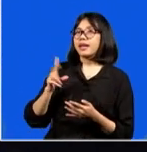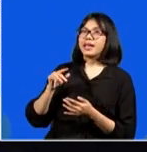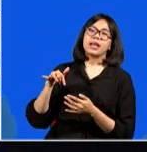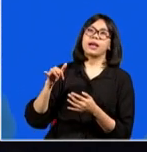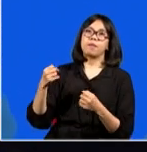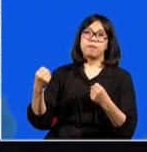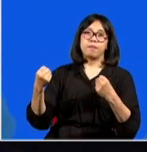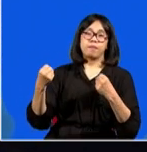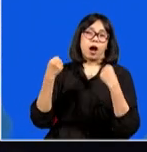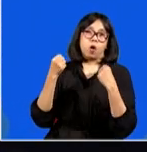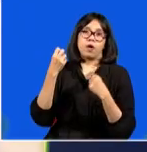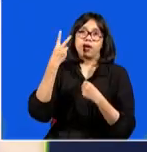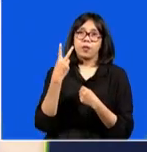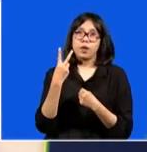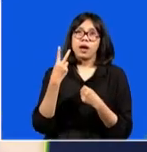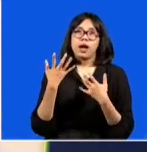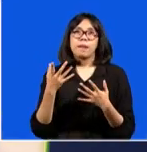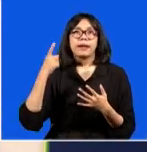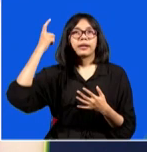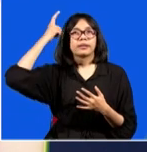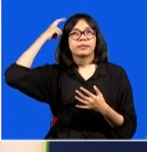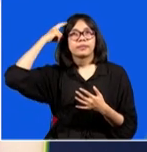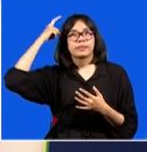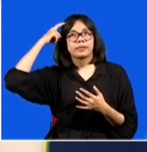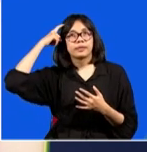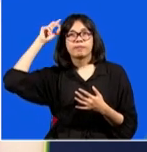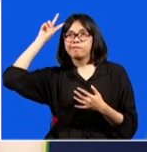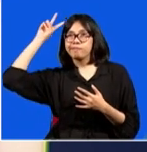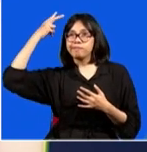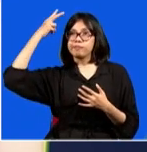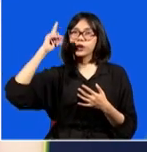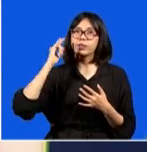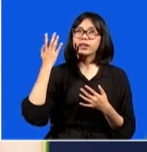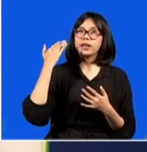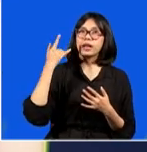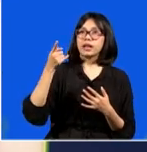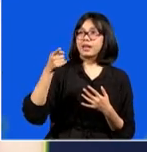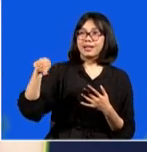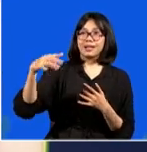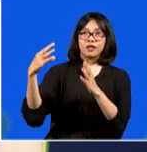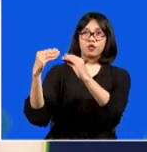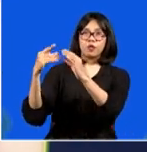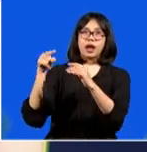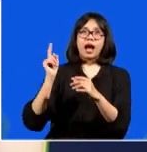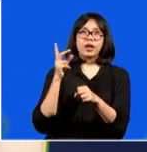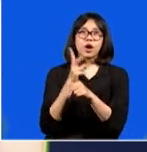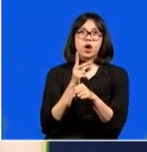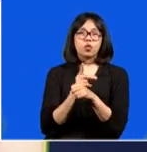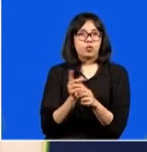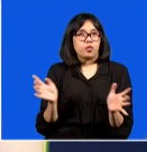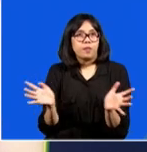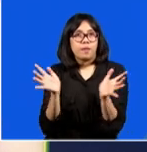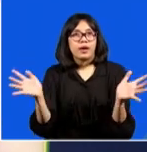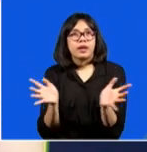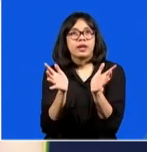keduanya ada berhubungan dengan mindset chef ini yang tadi dibahas karena adanya gerakan guru penggerak itu